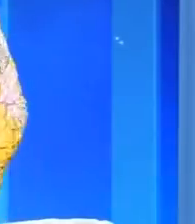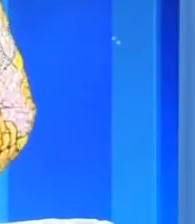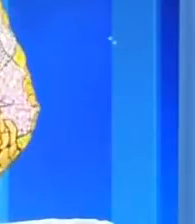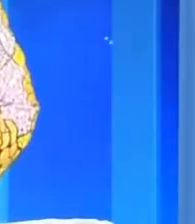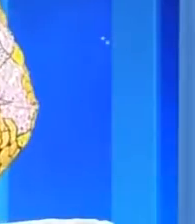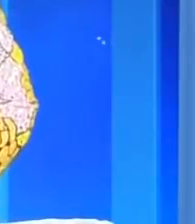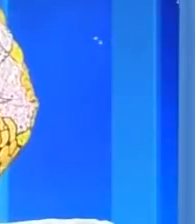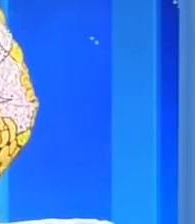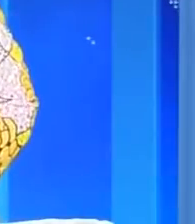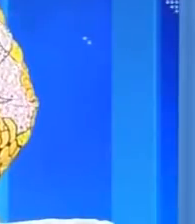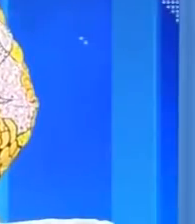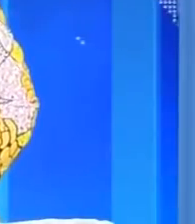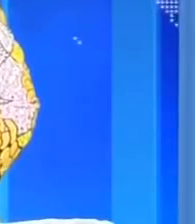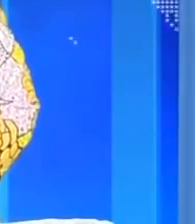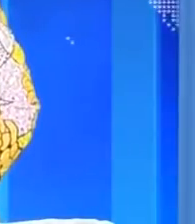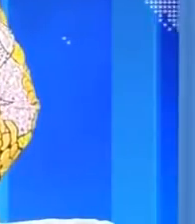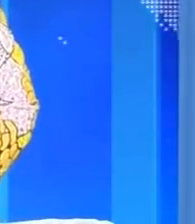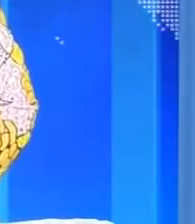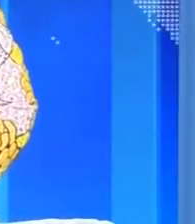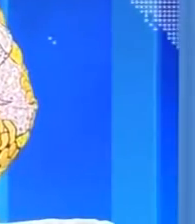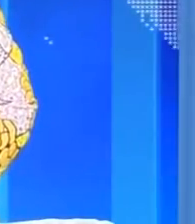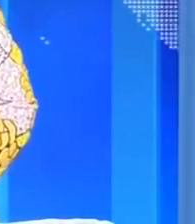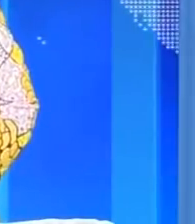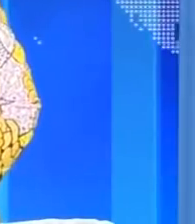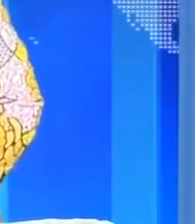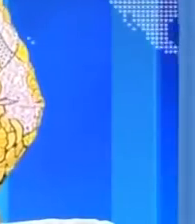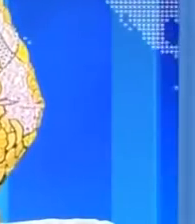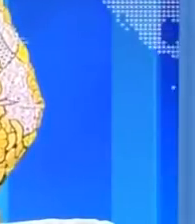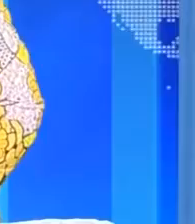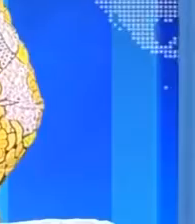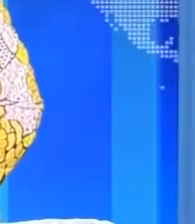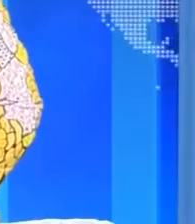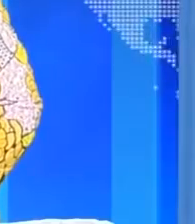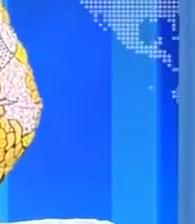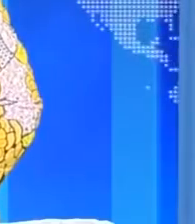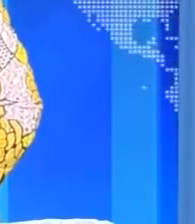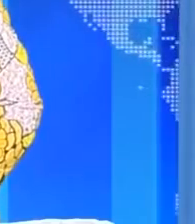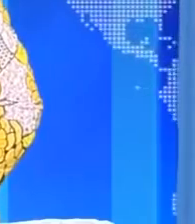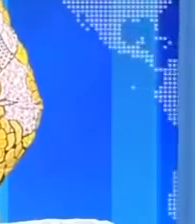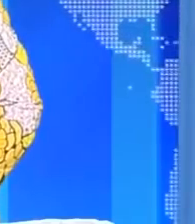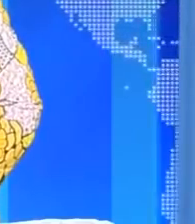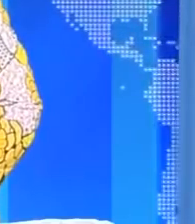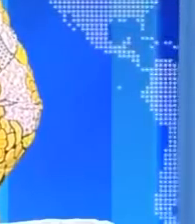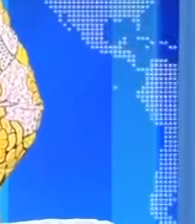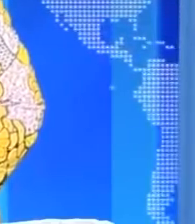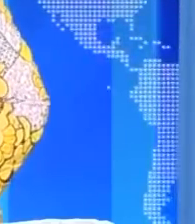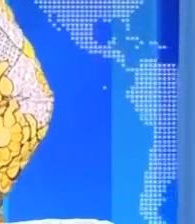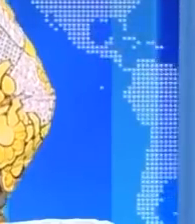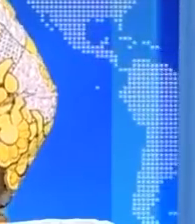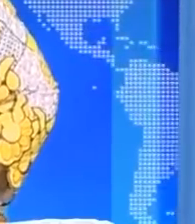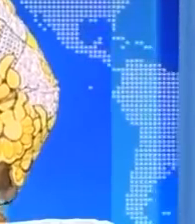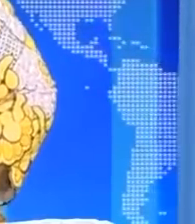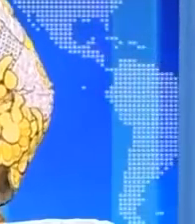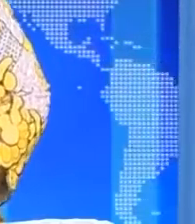bois les familles single en bois ont la profonde douleur d'annoncer aux parents frères amis et connaissances